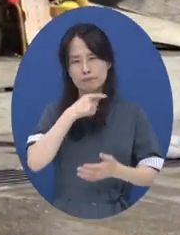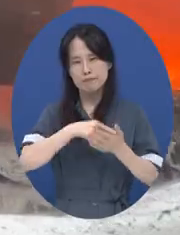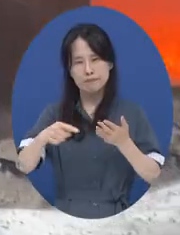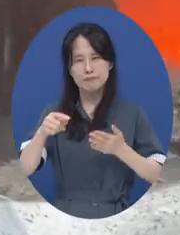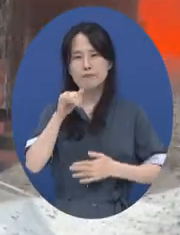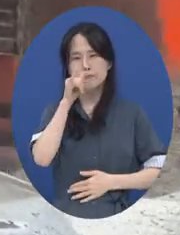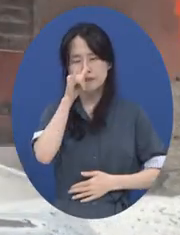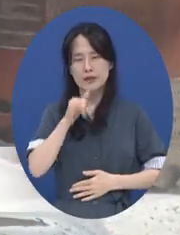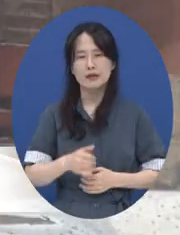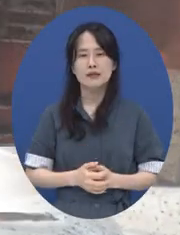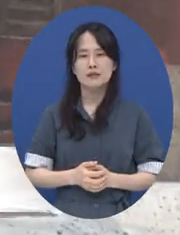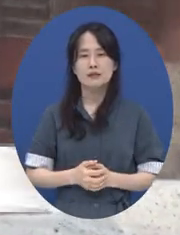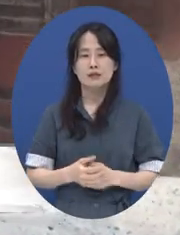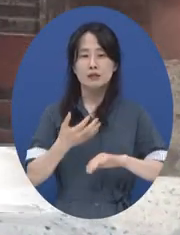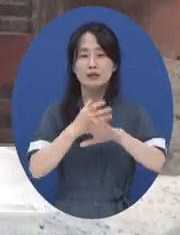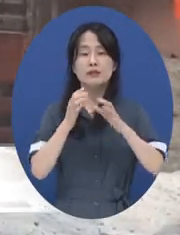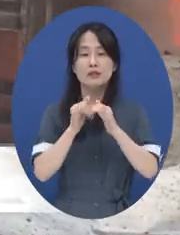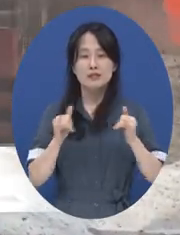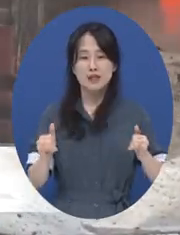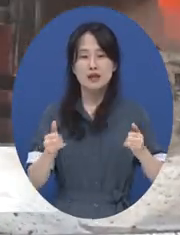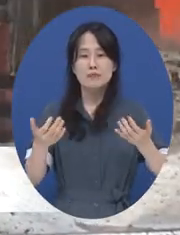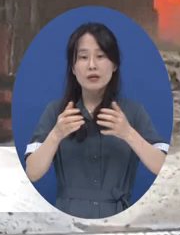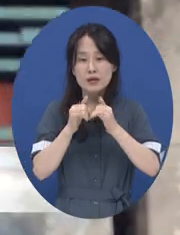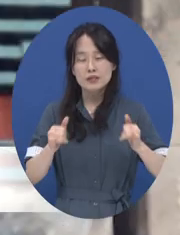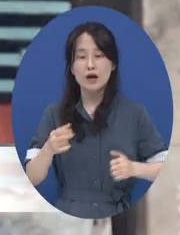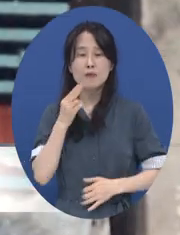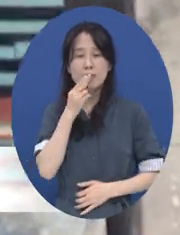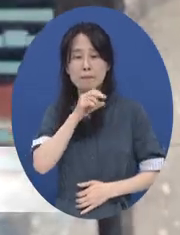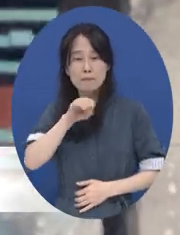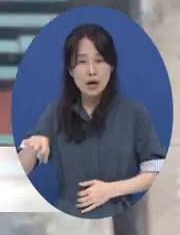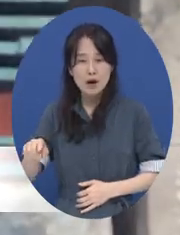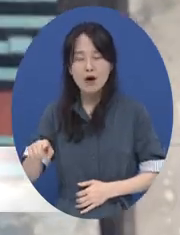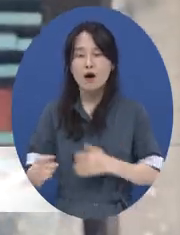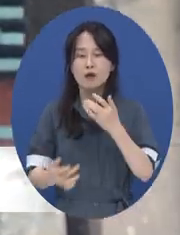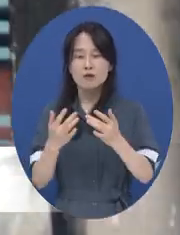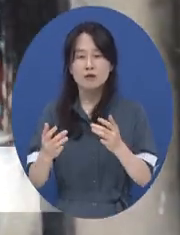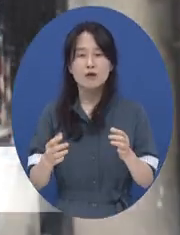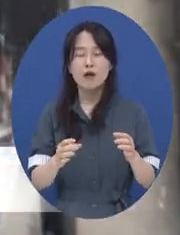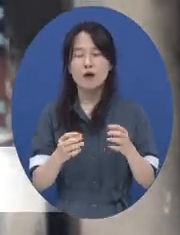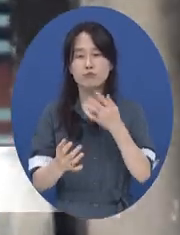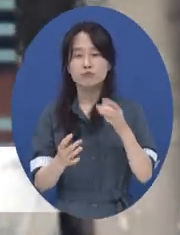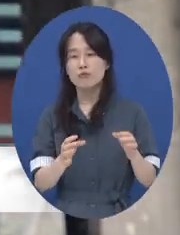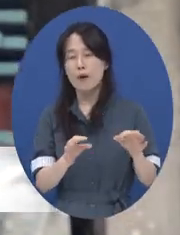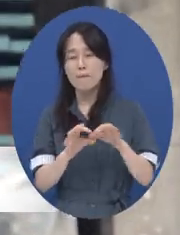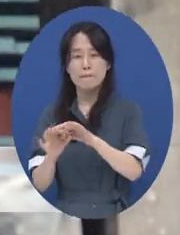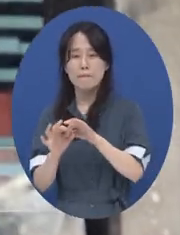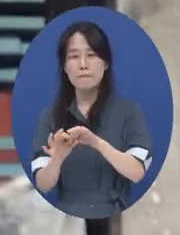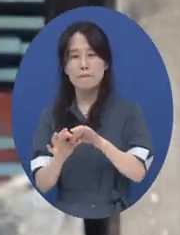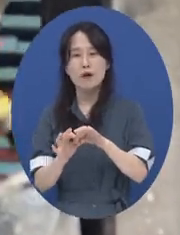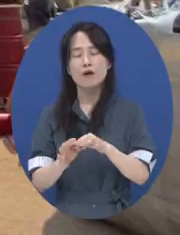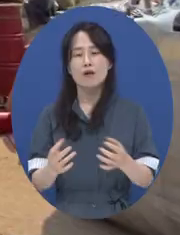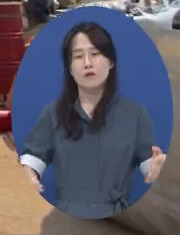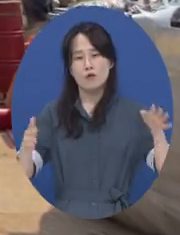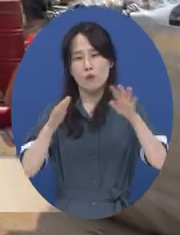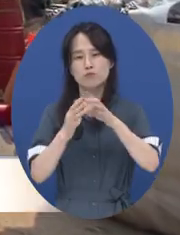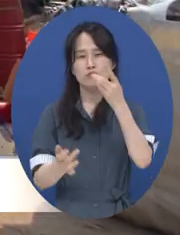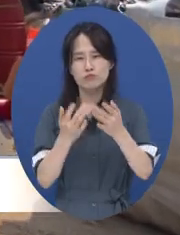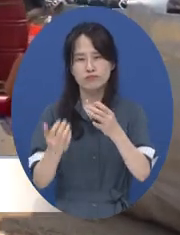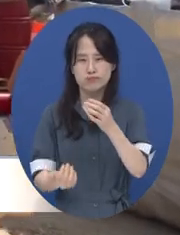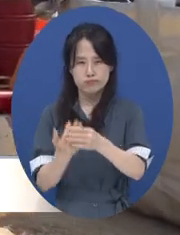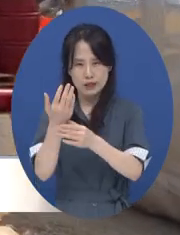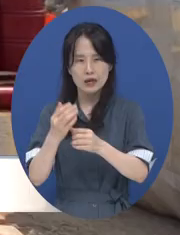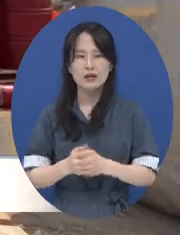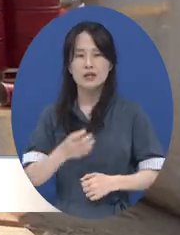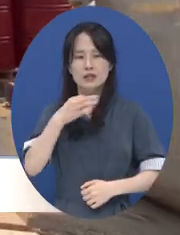입었습니다. 외국인 근로자가 버린 담배꽁초가 쓰레기 더미를 통해 건물로 옮겨 불이 난 겁니다.